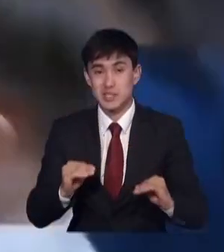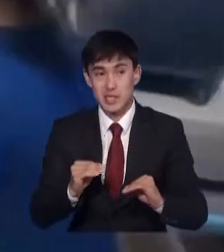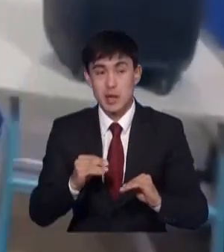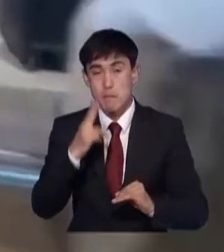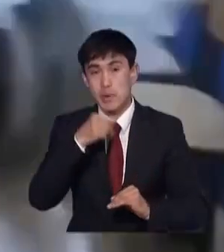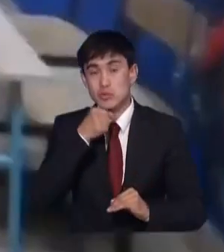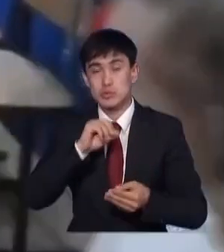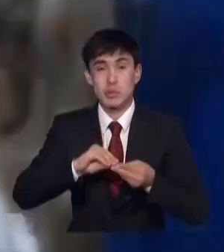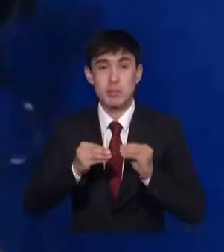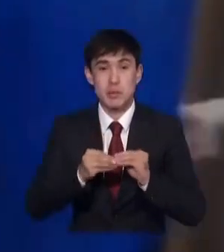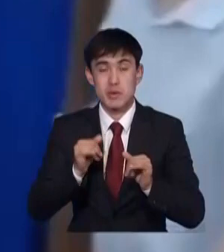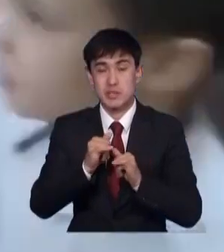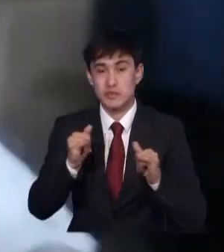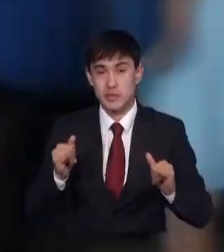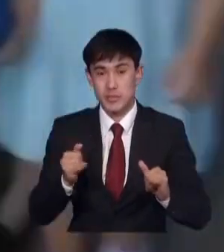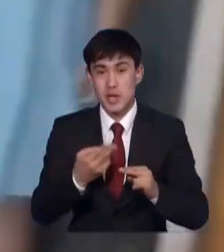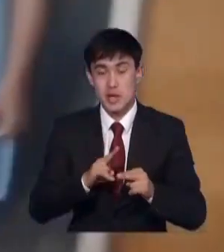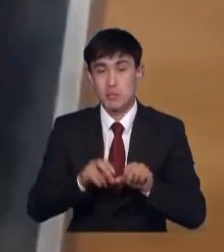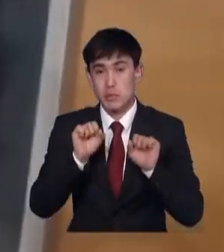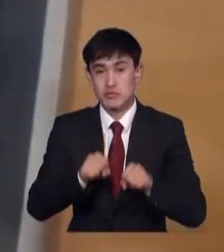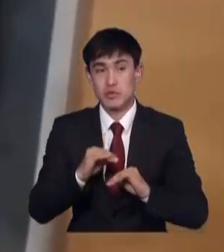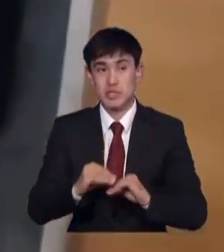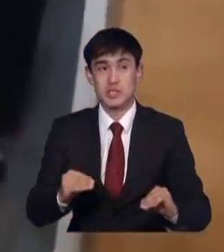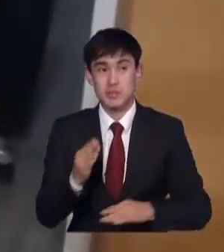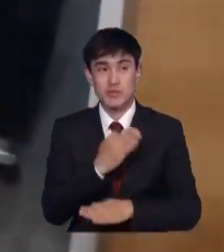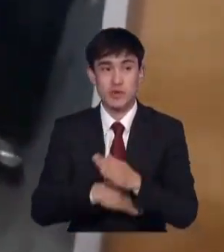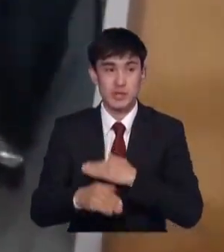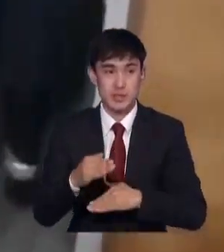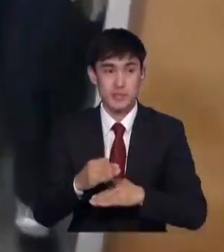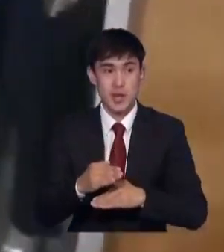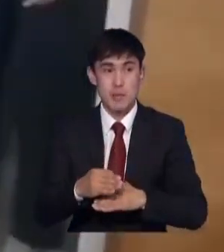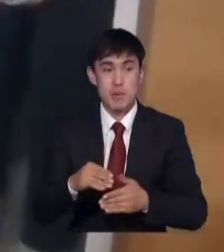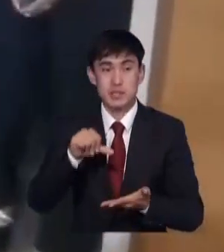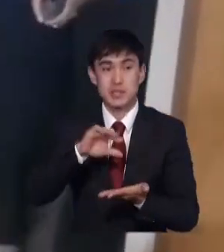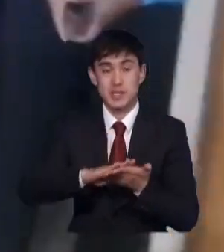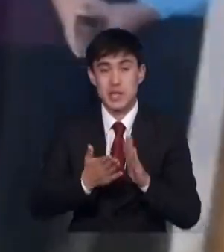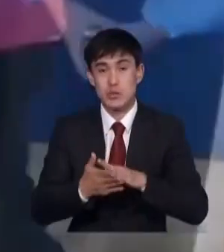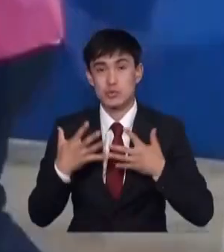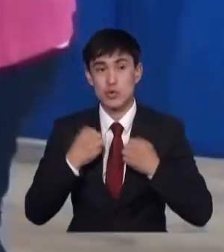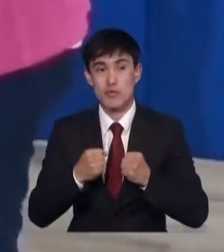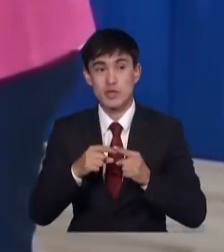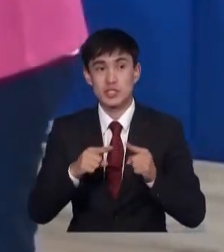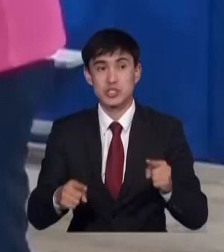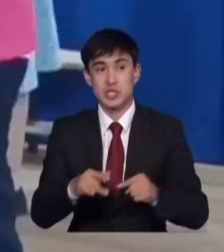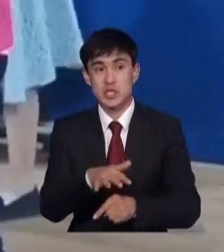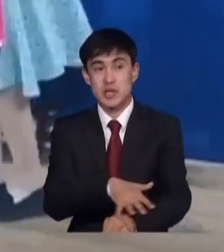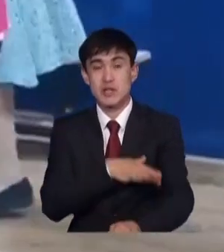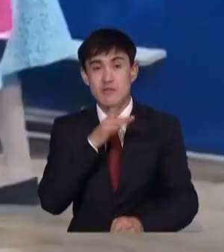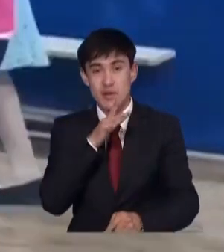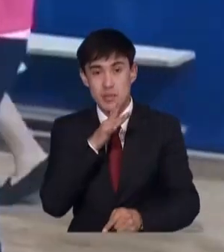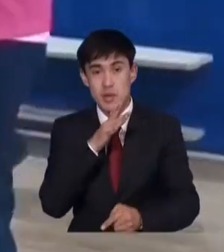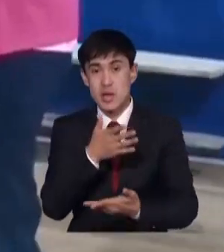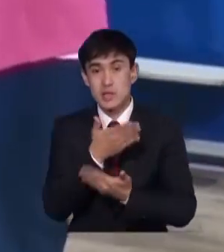подростков с проблемами в развитии это позволит детям с особыми потребностями по состоянию здоровья в течение длительного времени не